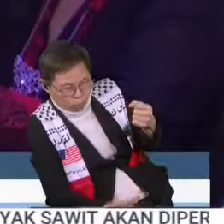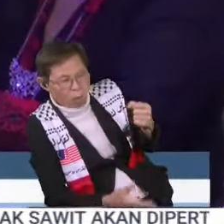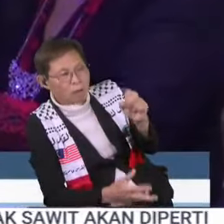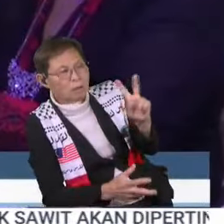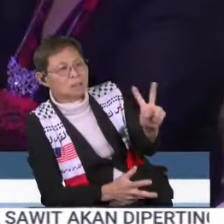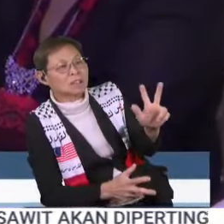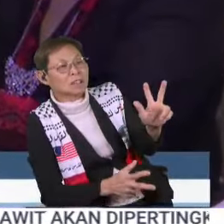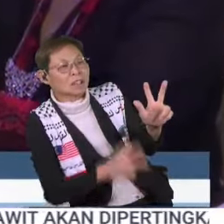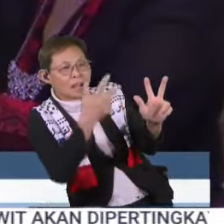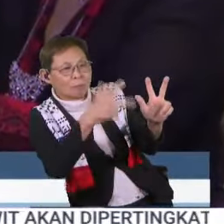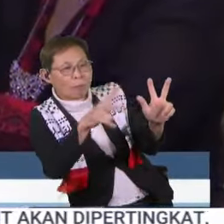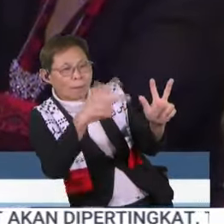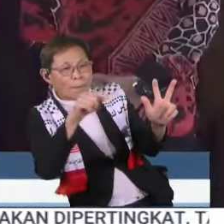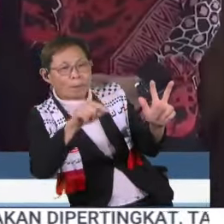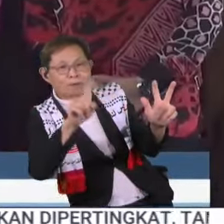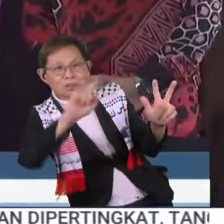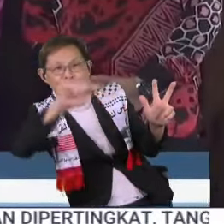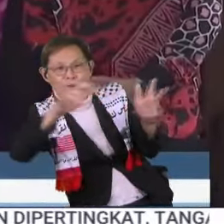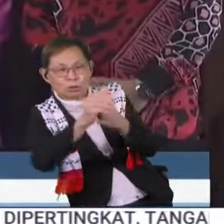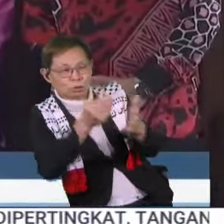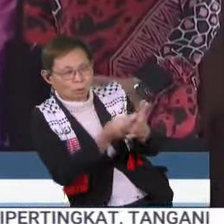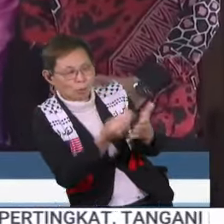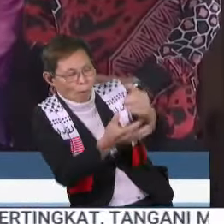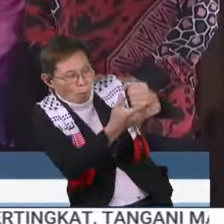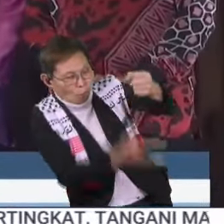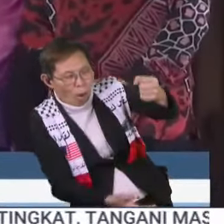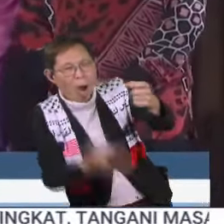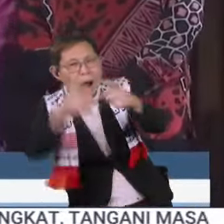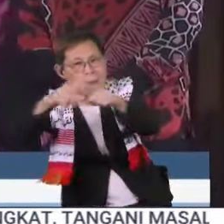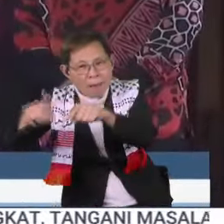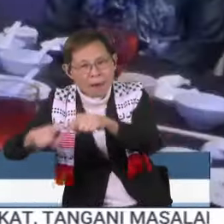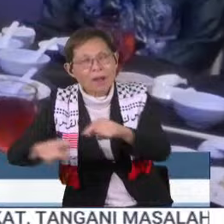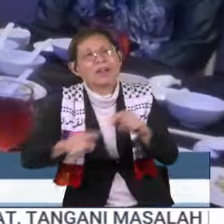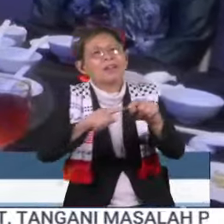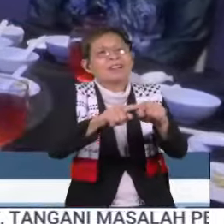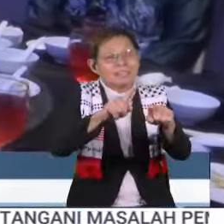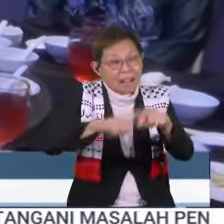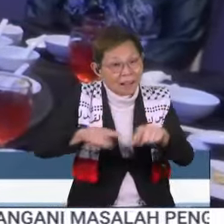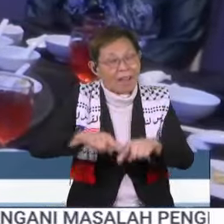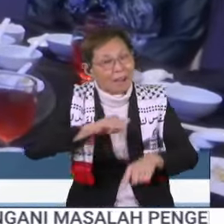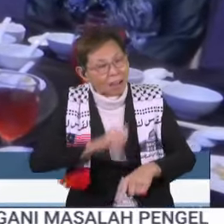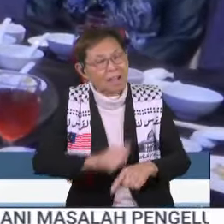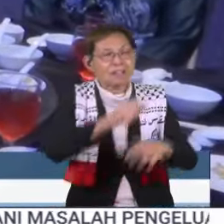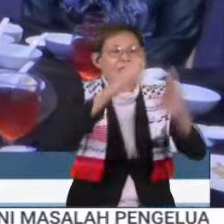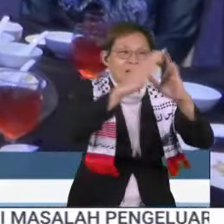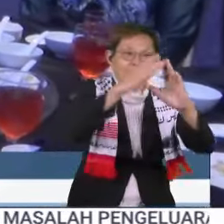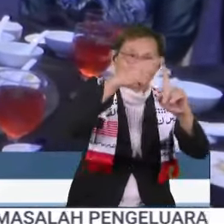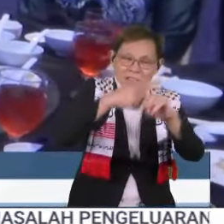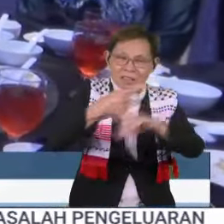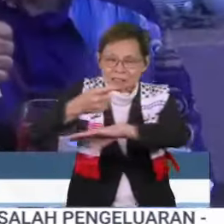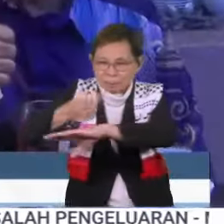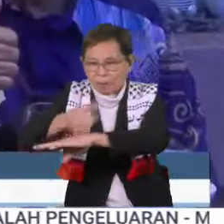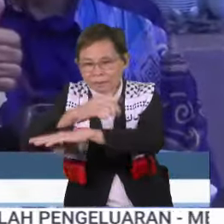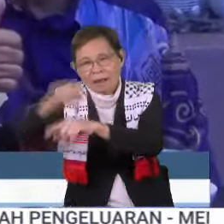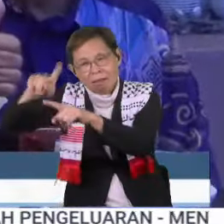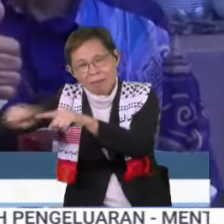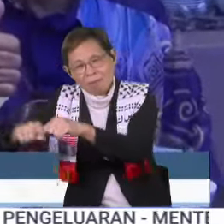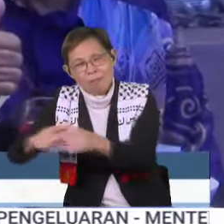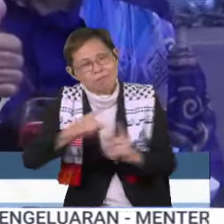sejumlah 313.1 juta ringgit kepada pelbagai rumah ibadat seperti gereja, tokong dan